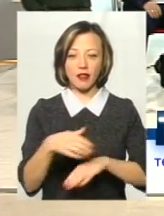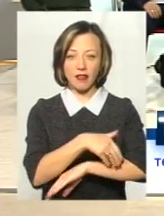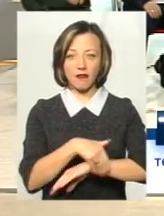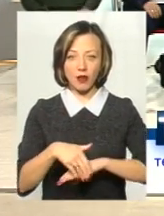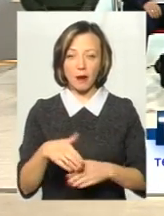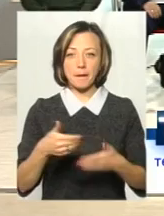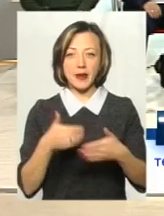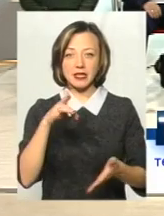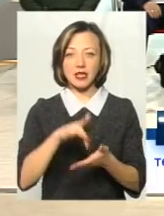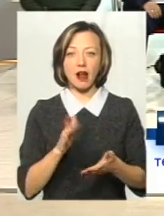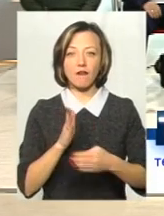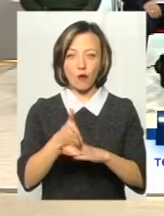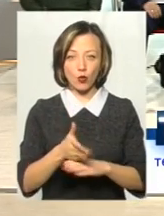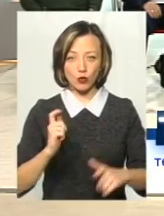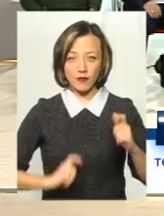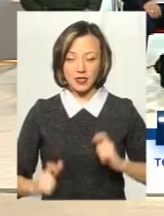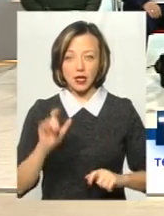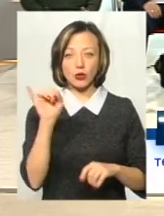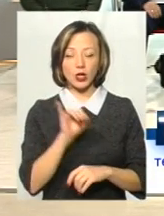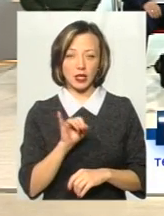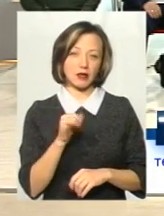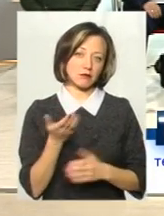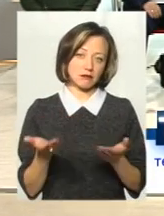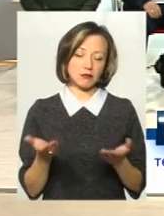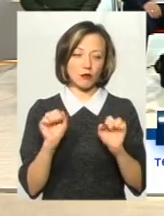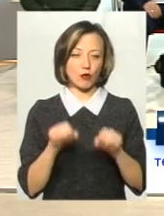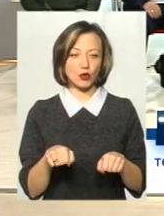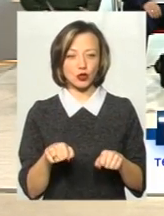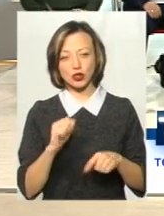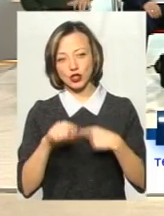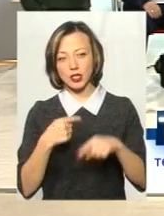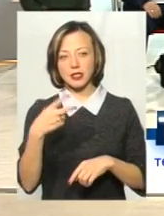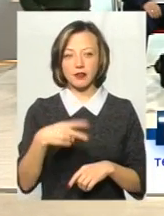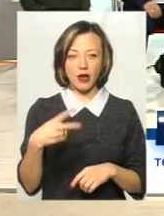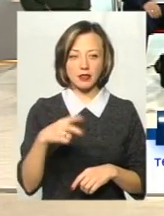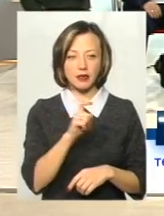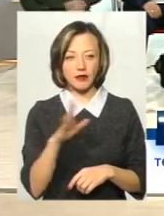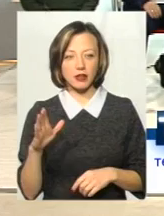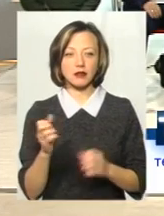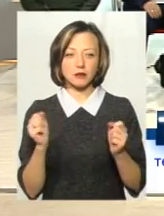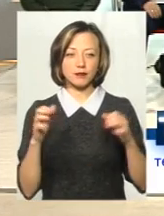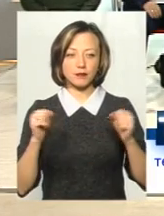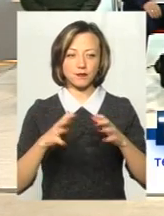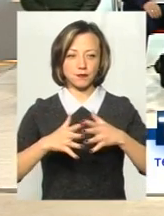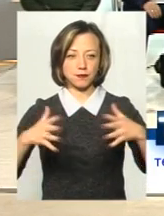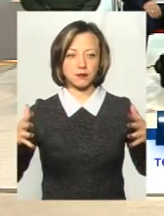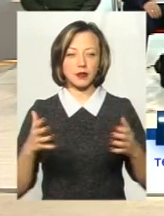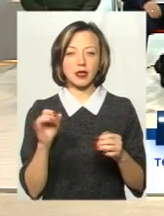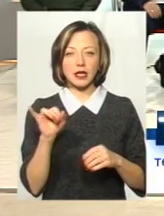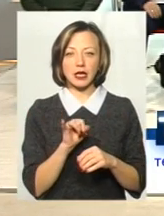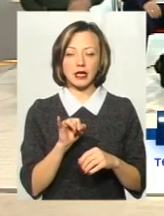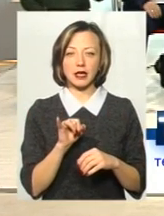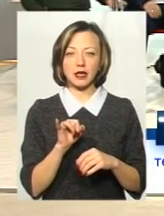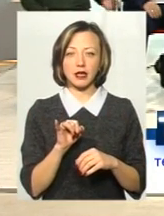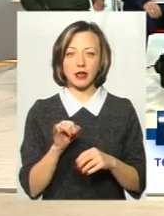перед центральним входом. І, ну, я знаю, може через 20 хвилин збираються студенти, і